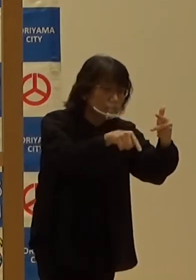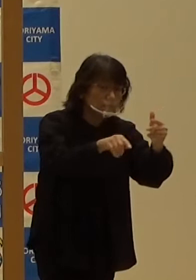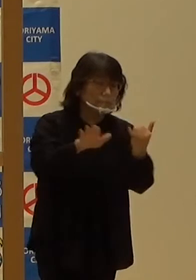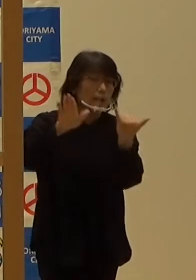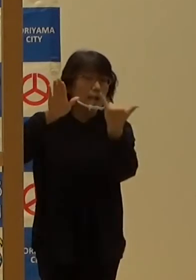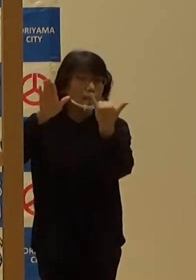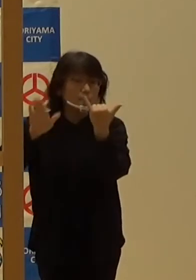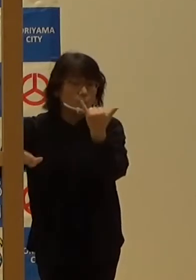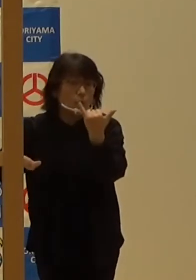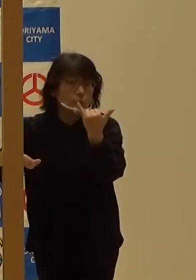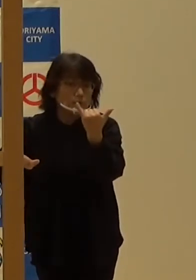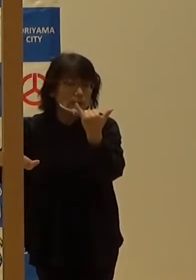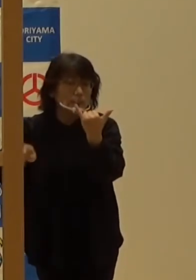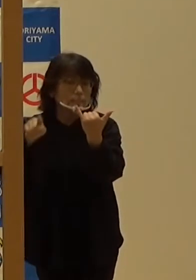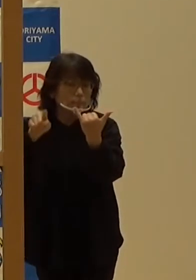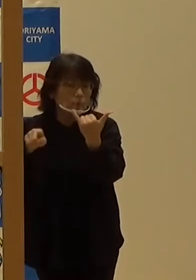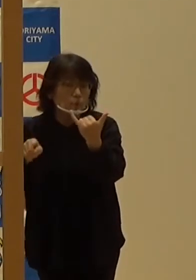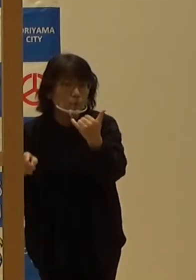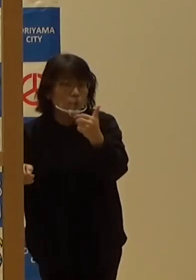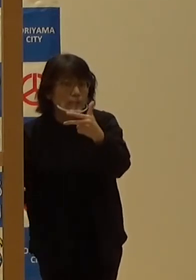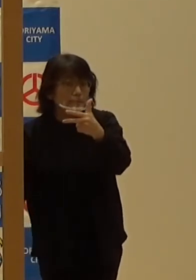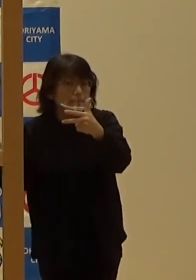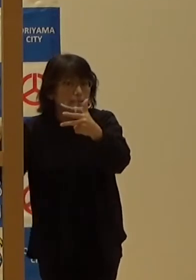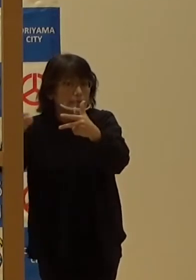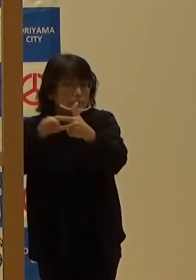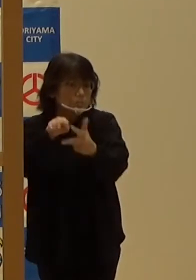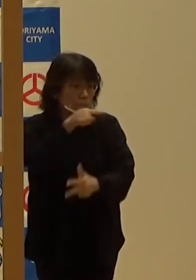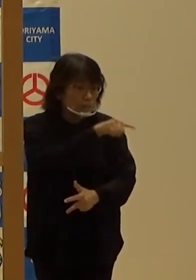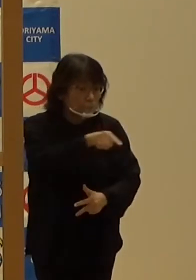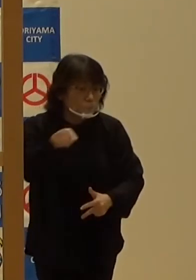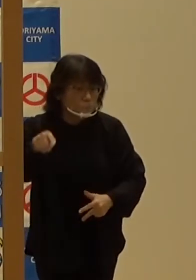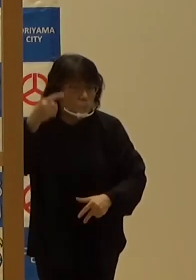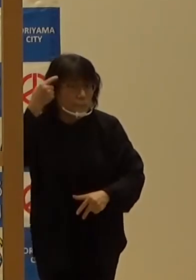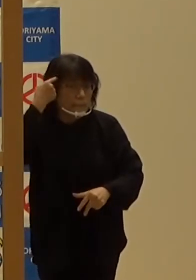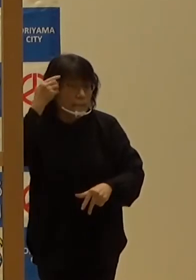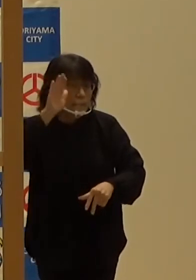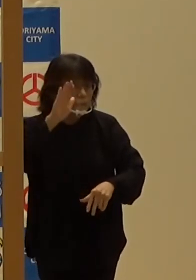というのは現段階でどのようなことをお考えか教えてください。